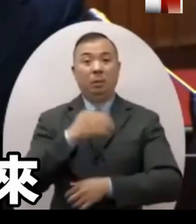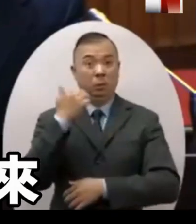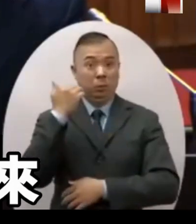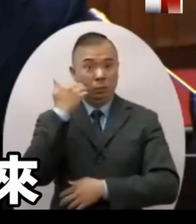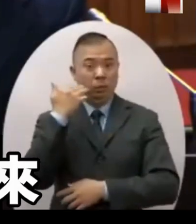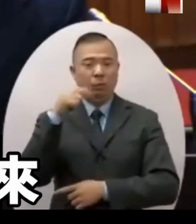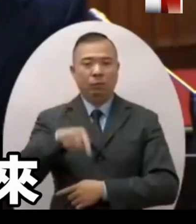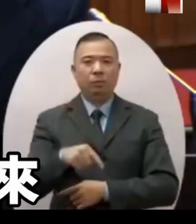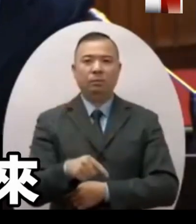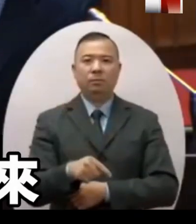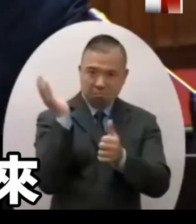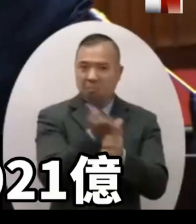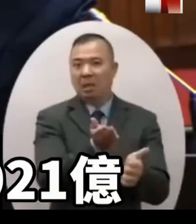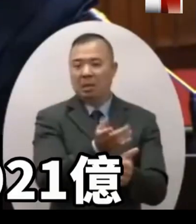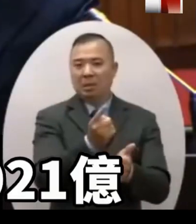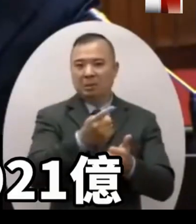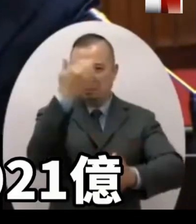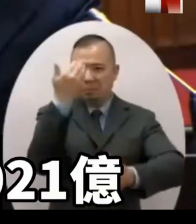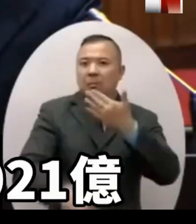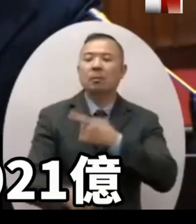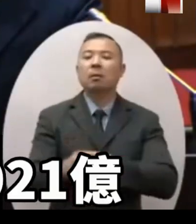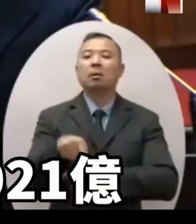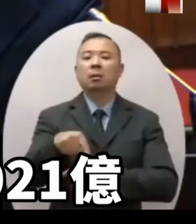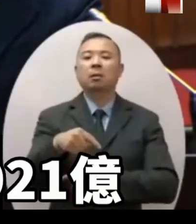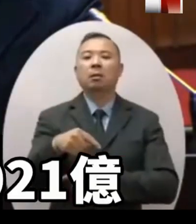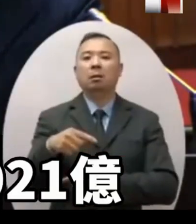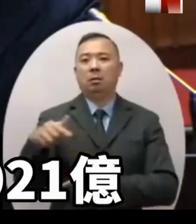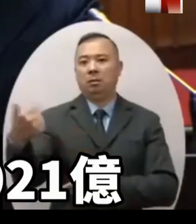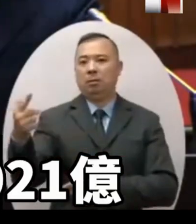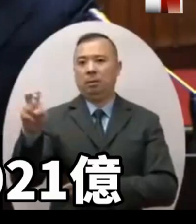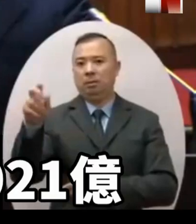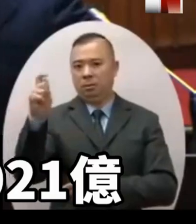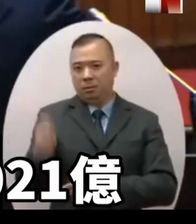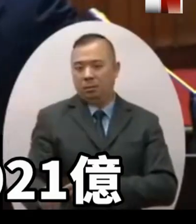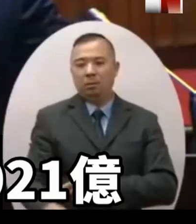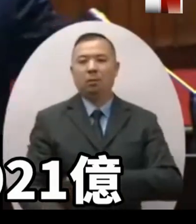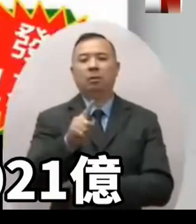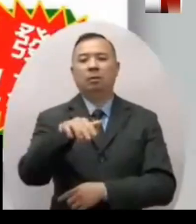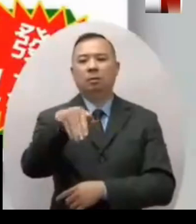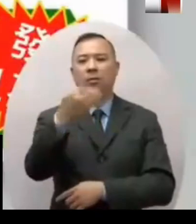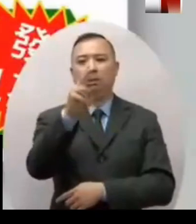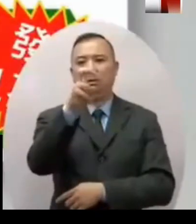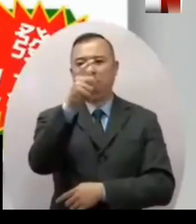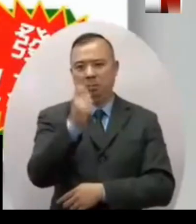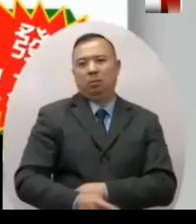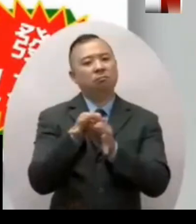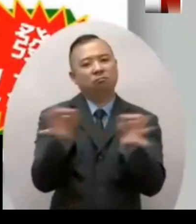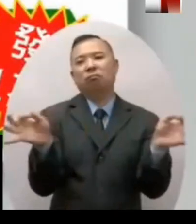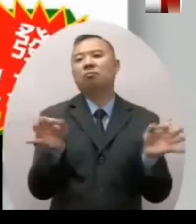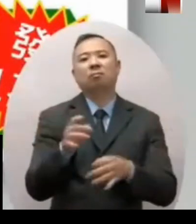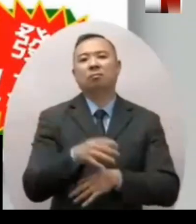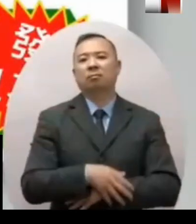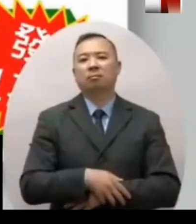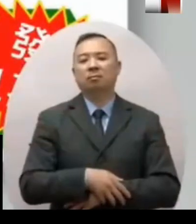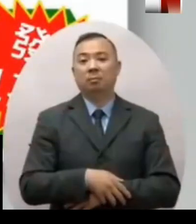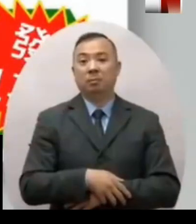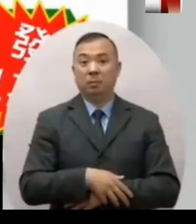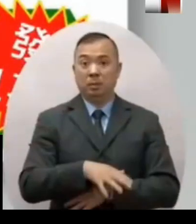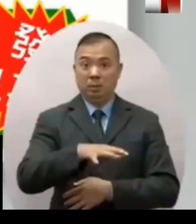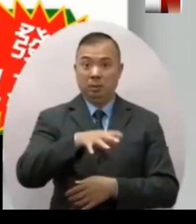砍300亿下来，他的620亿加300亿就是920亿，发给大家，先发